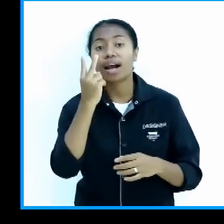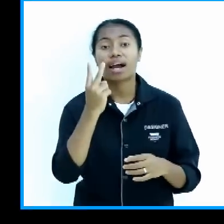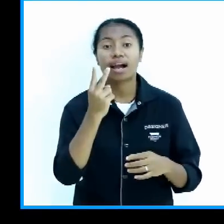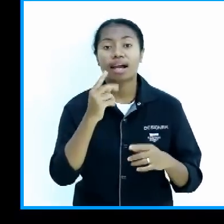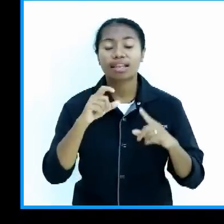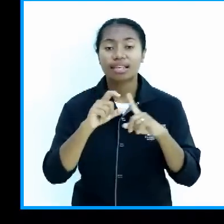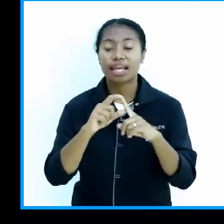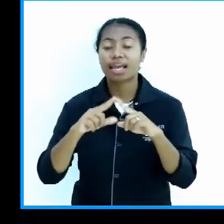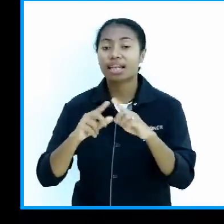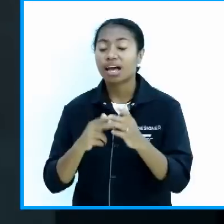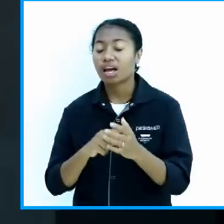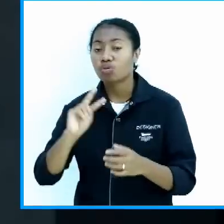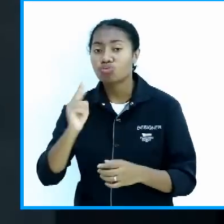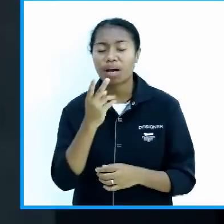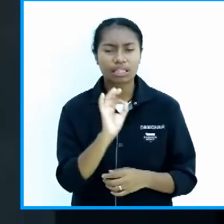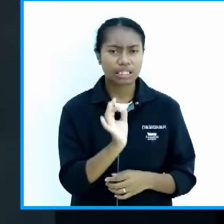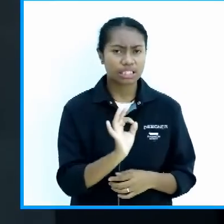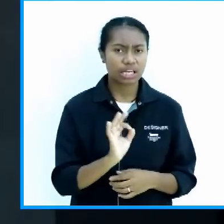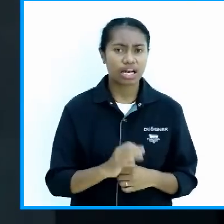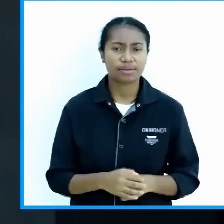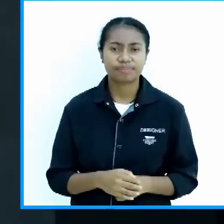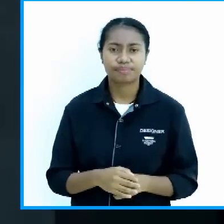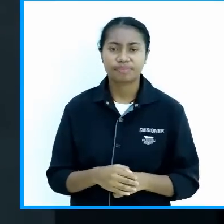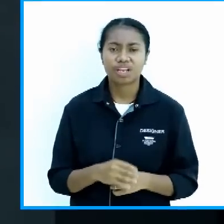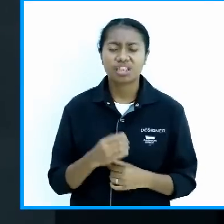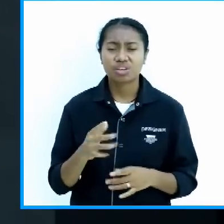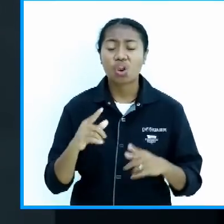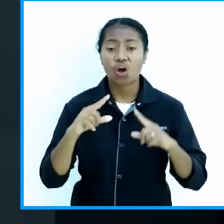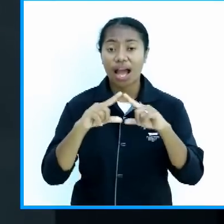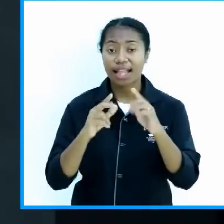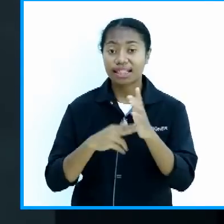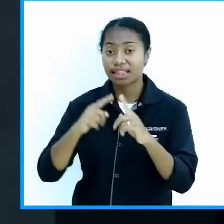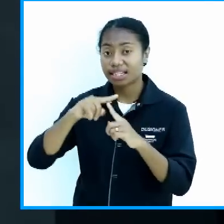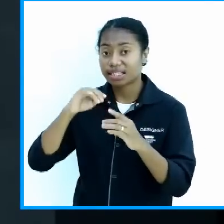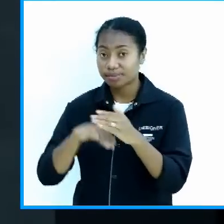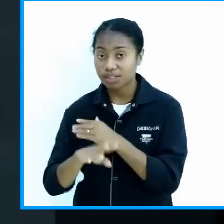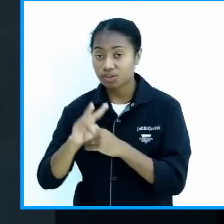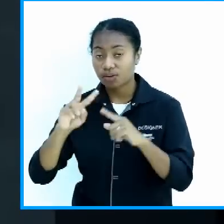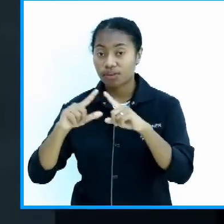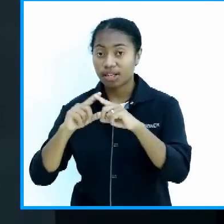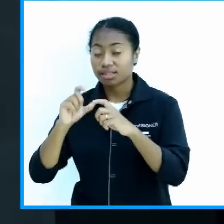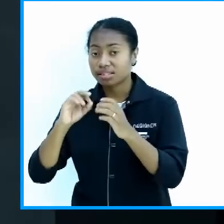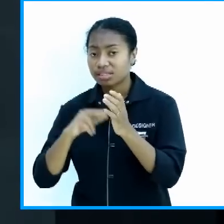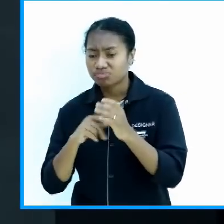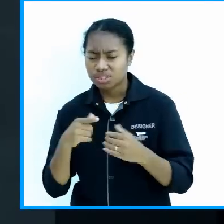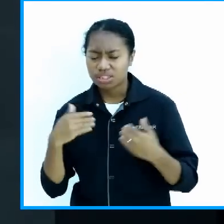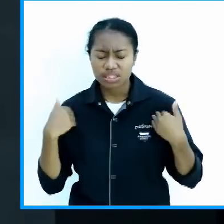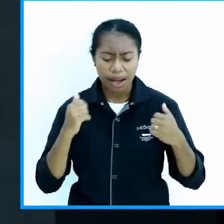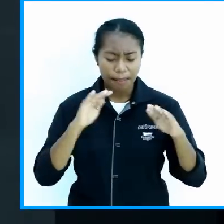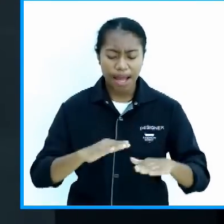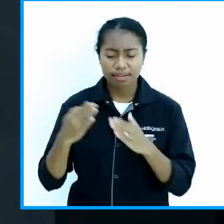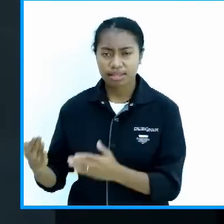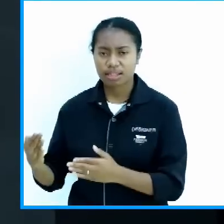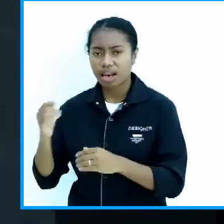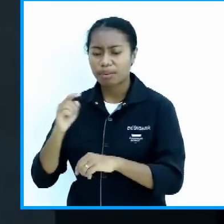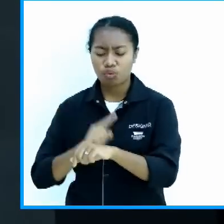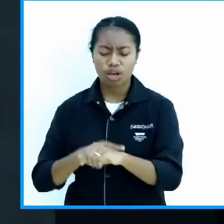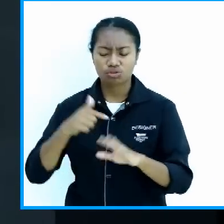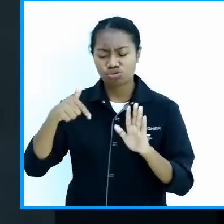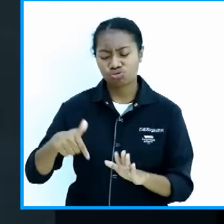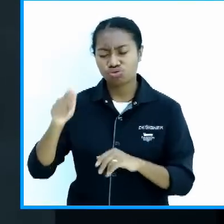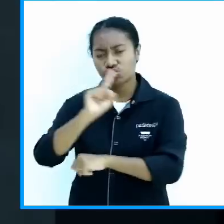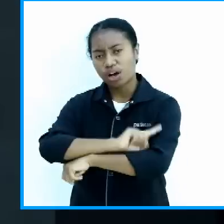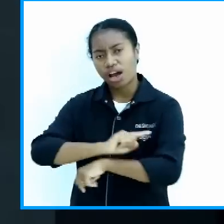kalaupun seandainya memang ada DNA antikris, tidak akan mengubah kamu, yang ada dia akan mati, kalau tidak kamu akan jadi kebal. Ya, tapi itu kalau